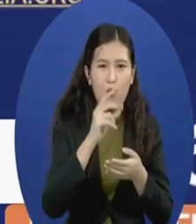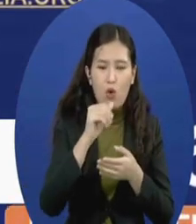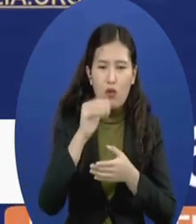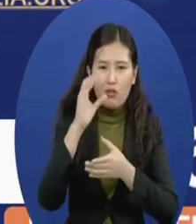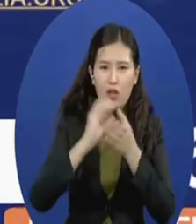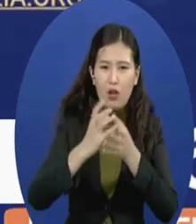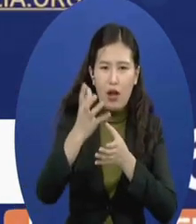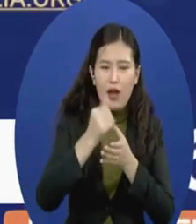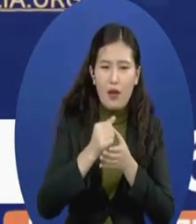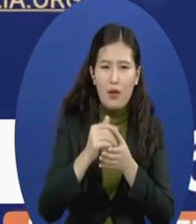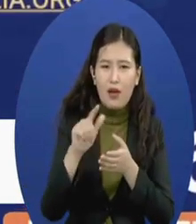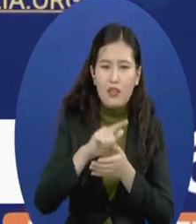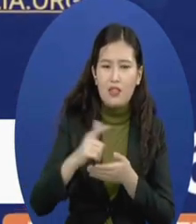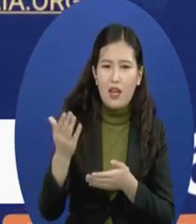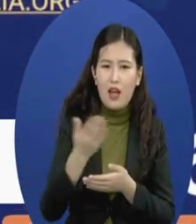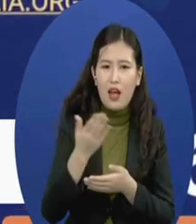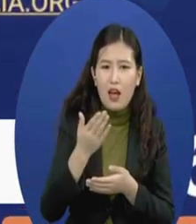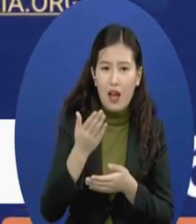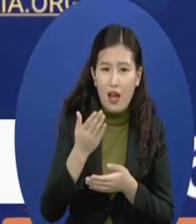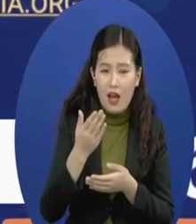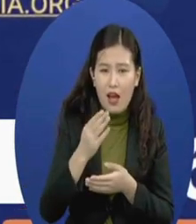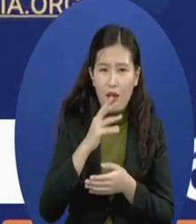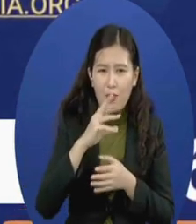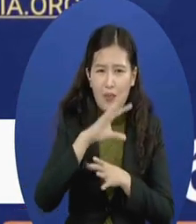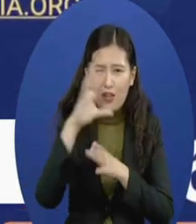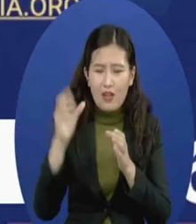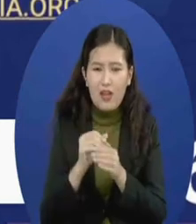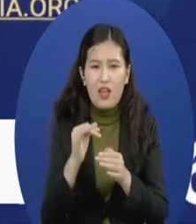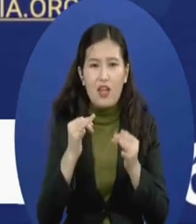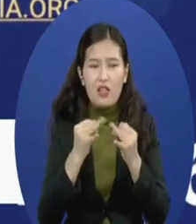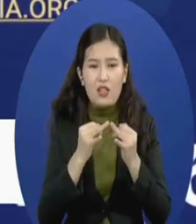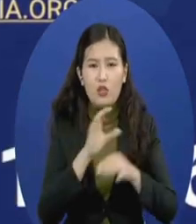ахуйн нэгж бизнес эрхлэгчдэд цахим сургалт хийнэ.